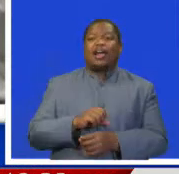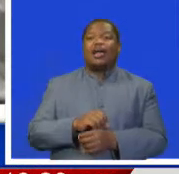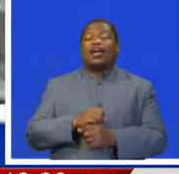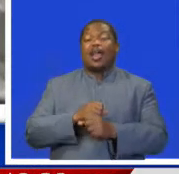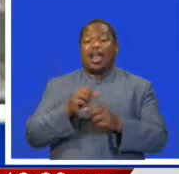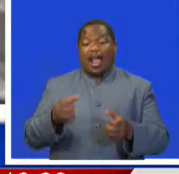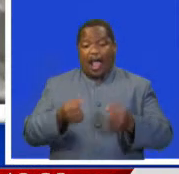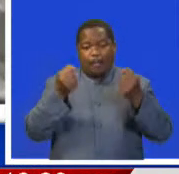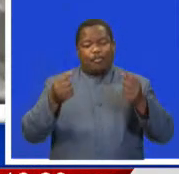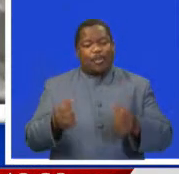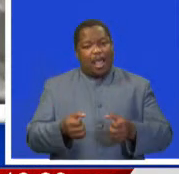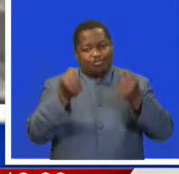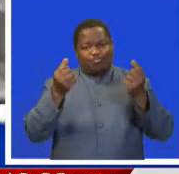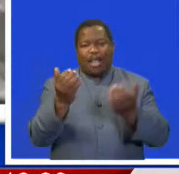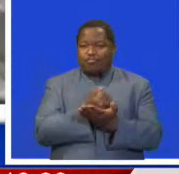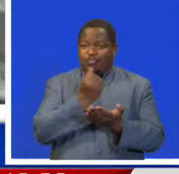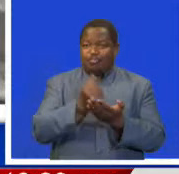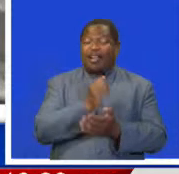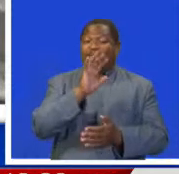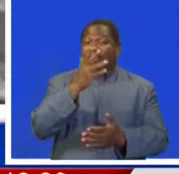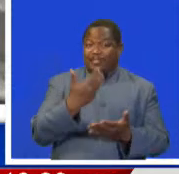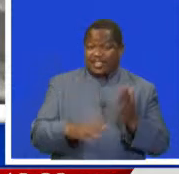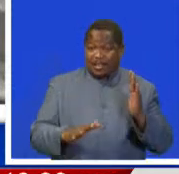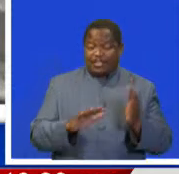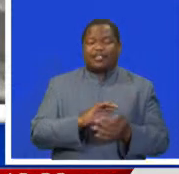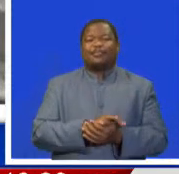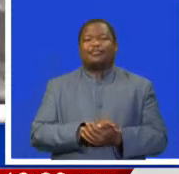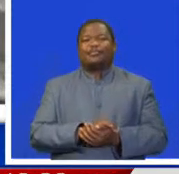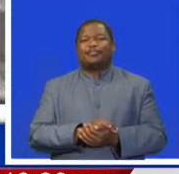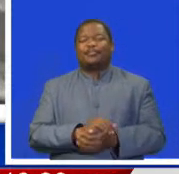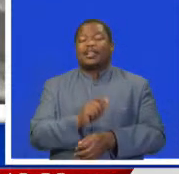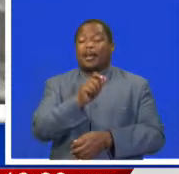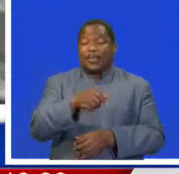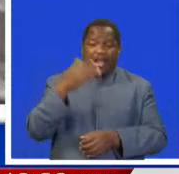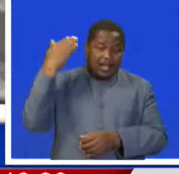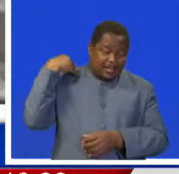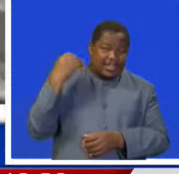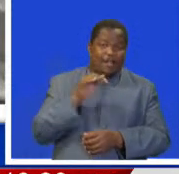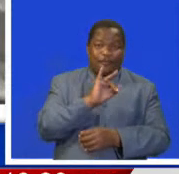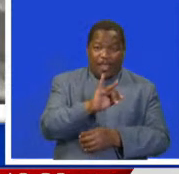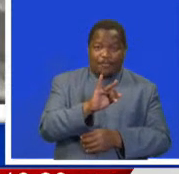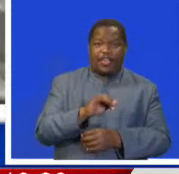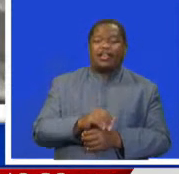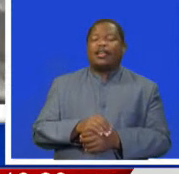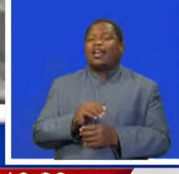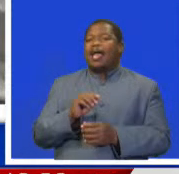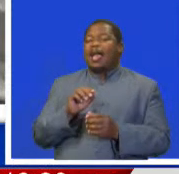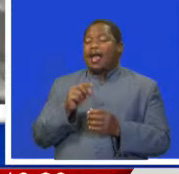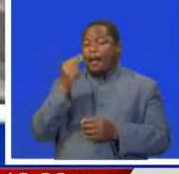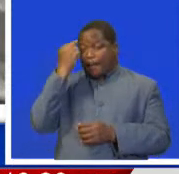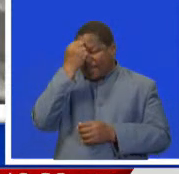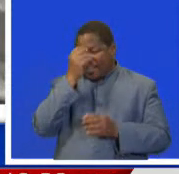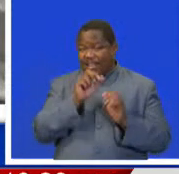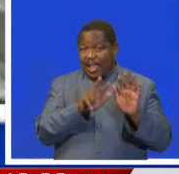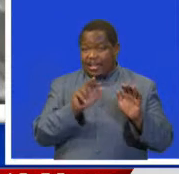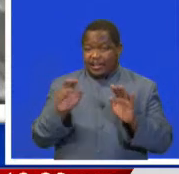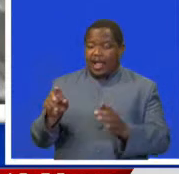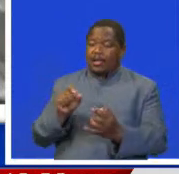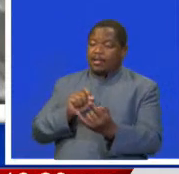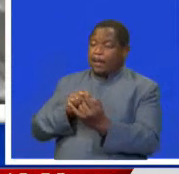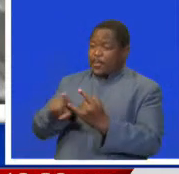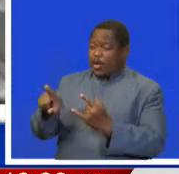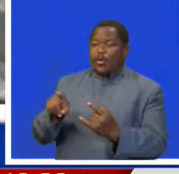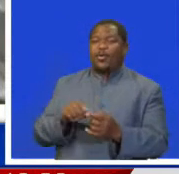lelishaywe nguLucas Ocampos ngesikhathi bekusele imizuzu lemibili ukuthi lo mdlalo uphele. Kulomunye umdlali Shakhtar Donetsk